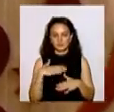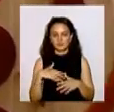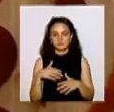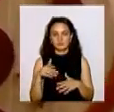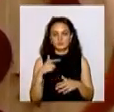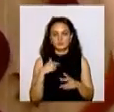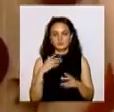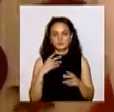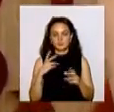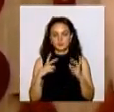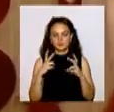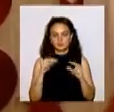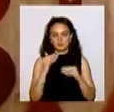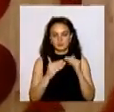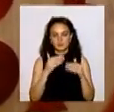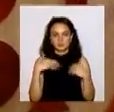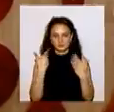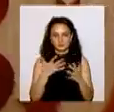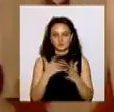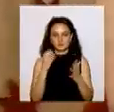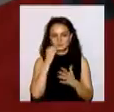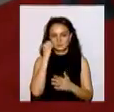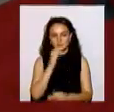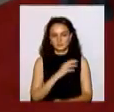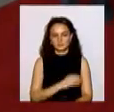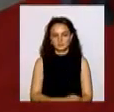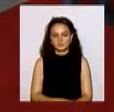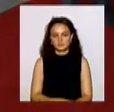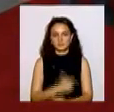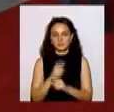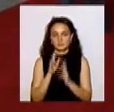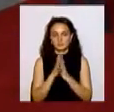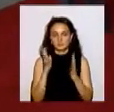ჩვენი სტუდენტების წარმატება. ძალიან დიდი მადლობა გადაგიხადოთ.